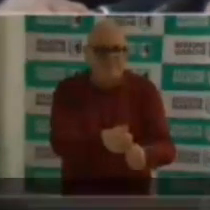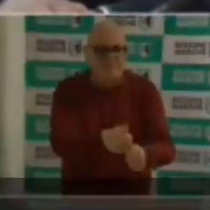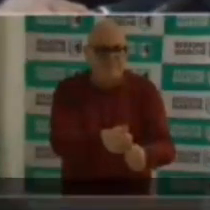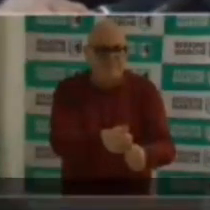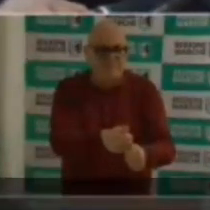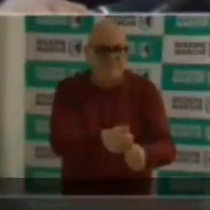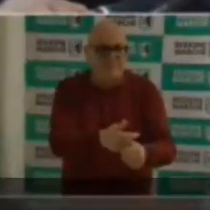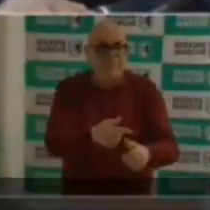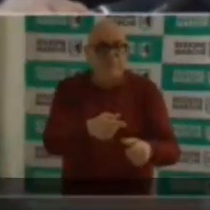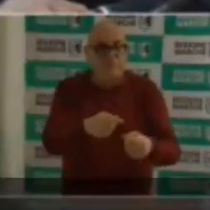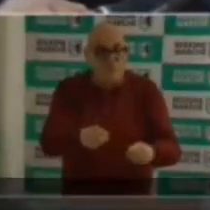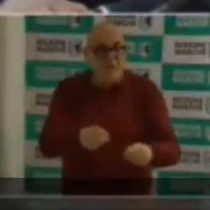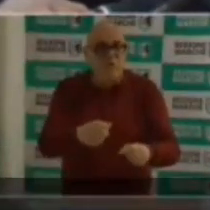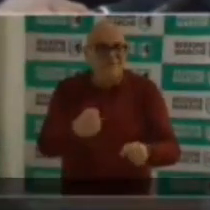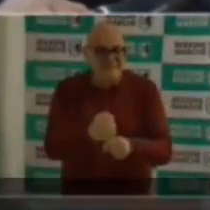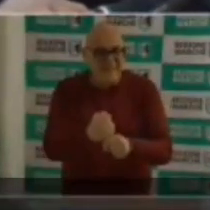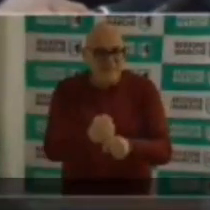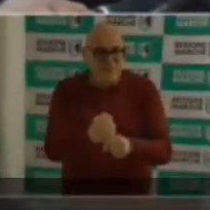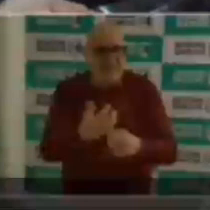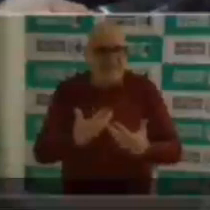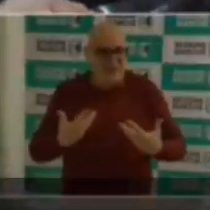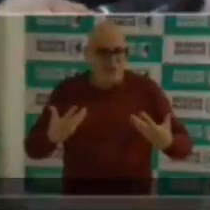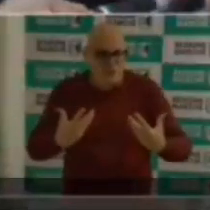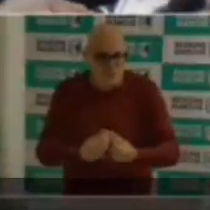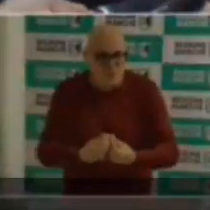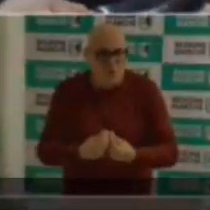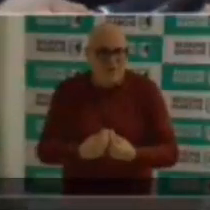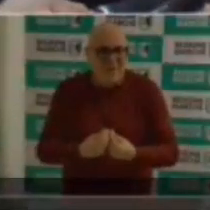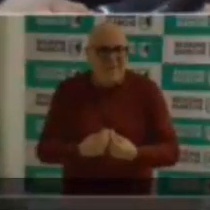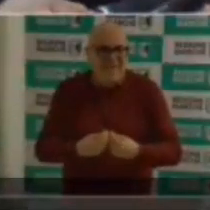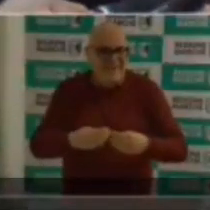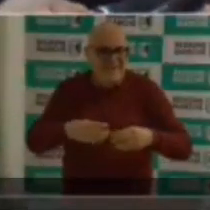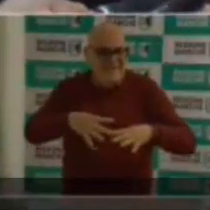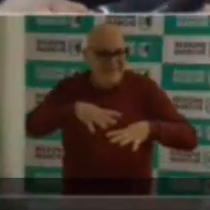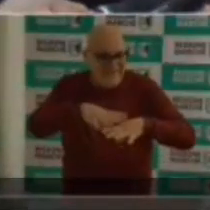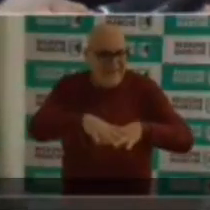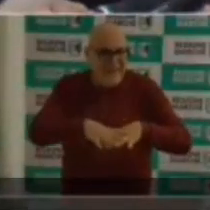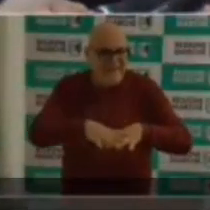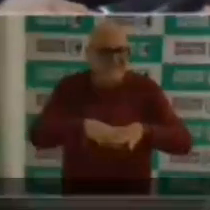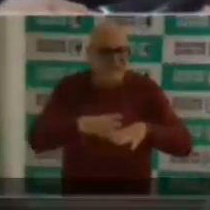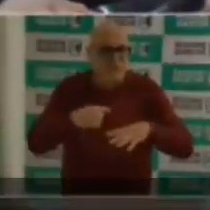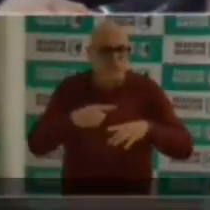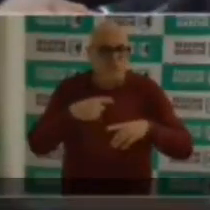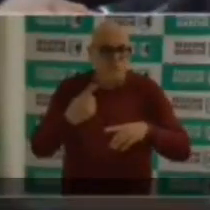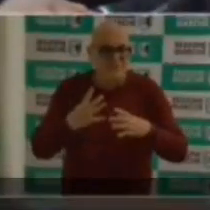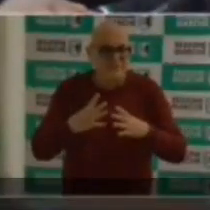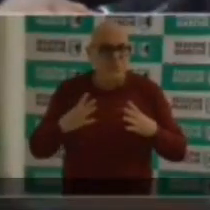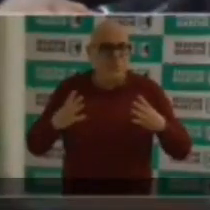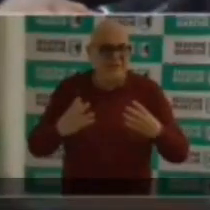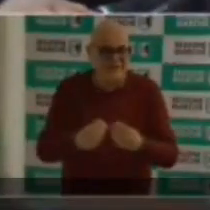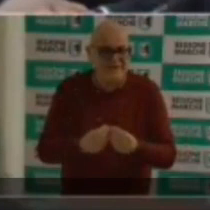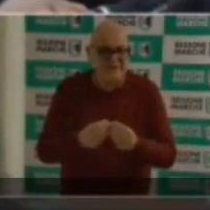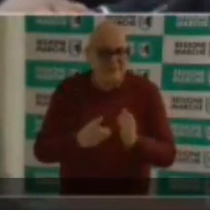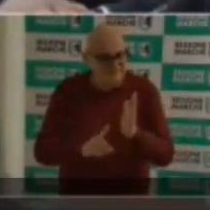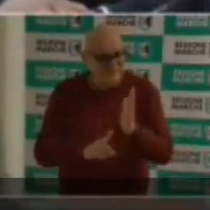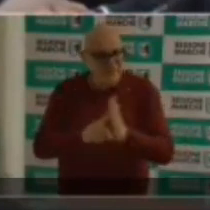opera in comunione, quando si opera in sinergia, e tutti quanti uniti si riescono a fare